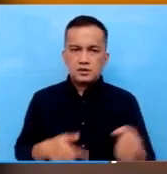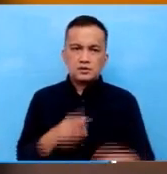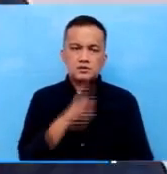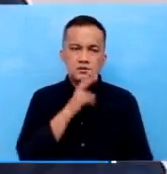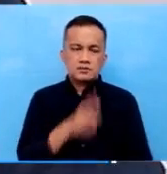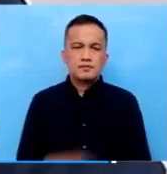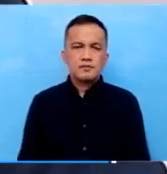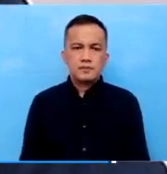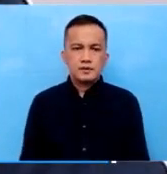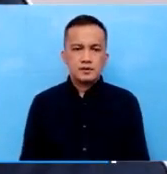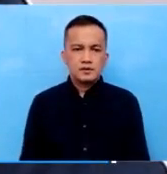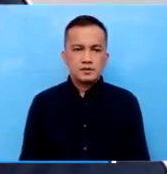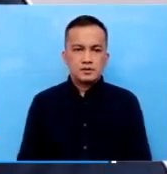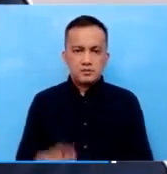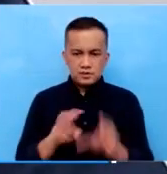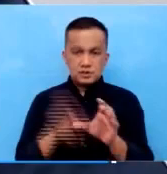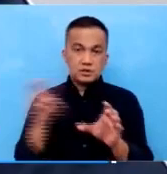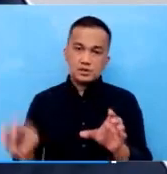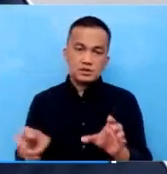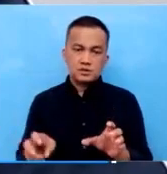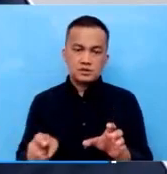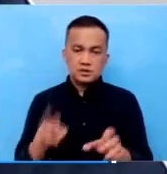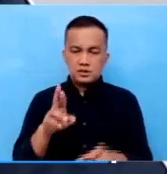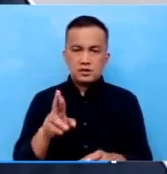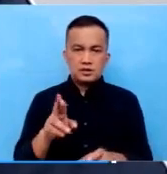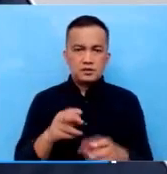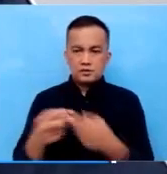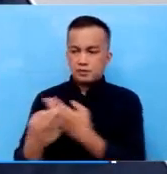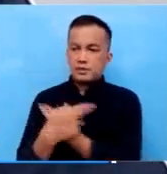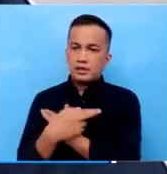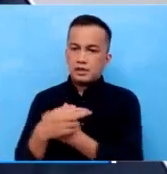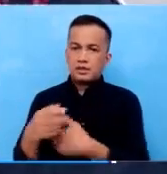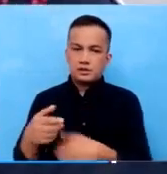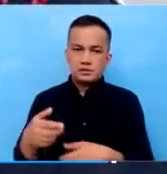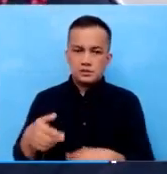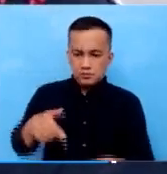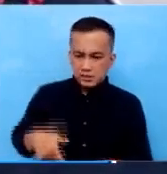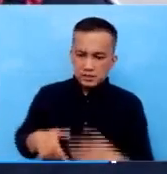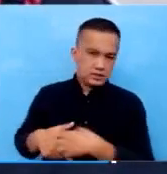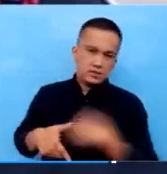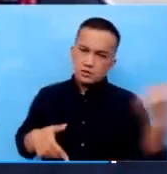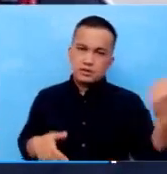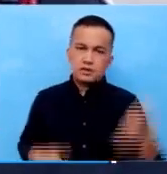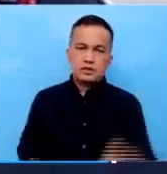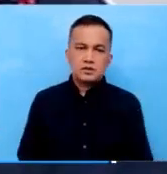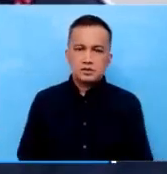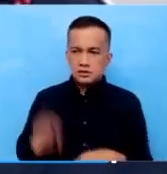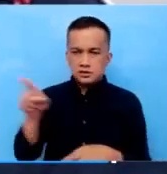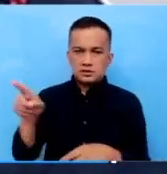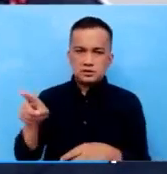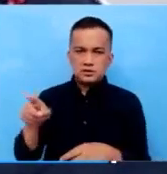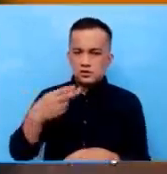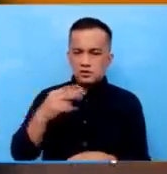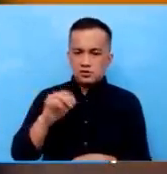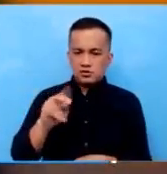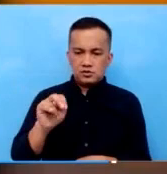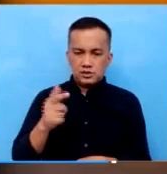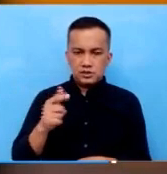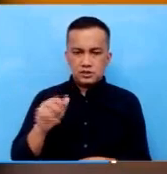now, pinarelieve na po siya. Nakarelieve na po siya. Tinanggalin na rin po ng baril. Right now, nandun po siya sa ating holding and accounting